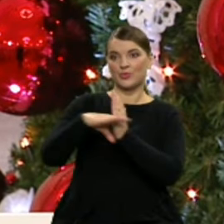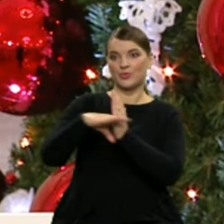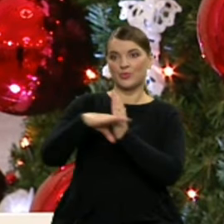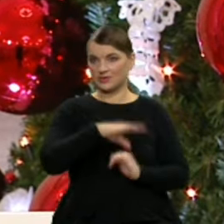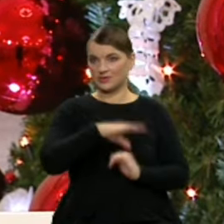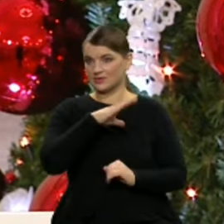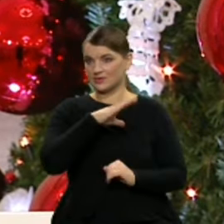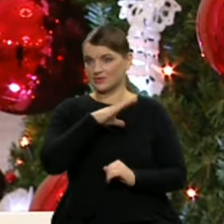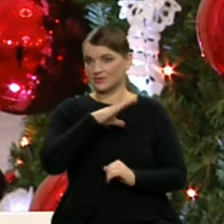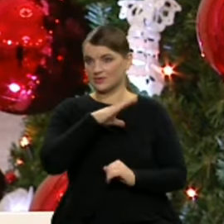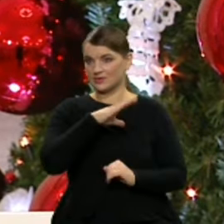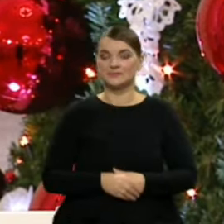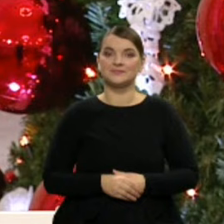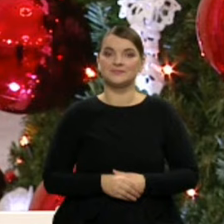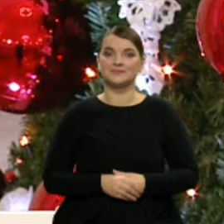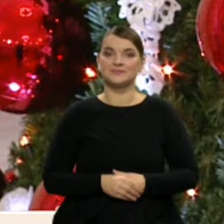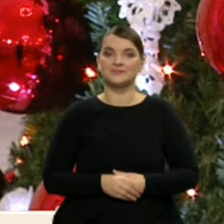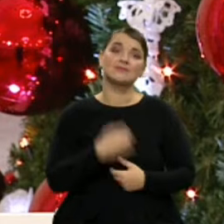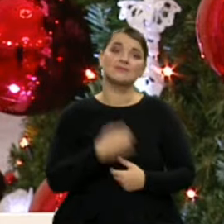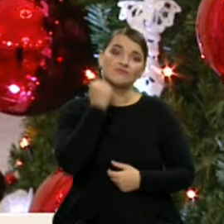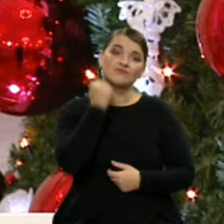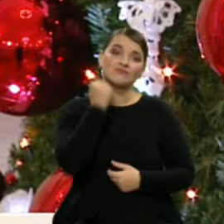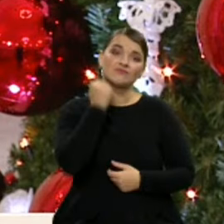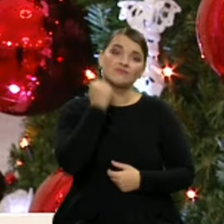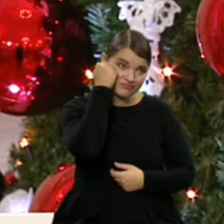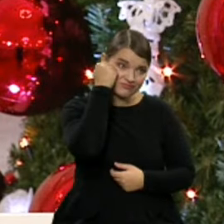visas jas vertinam.